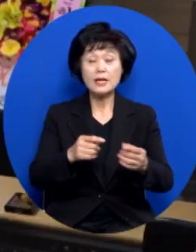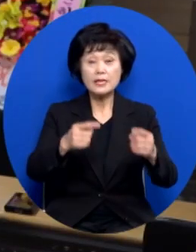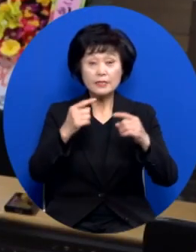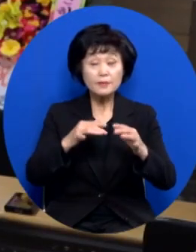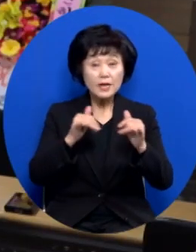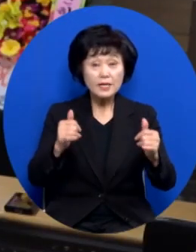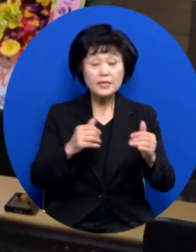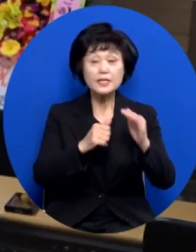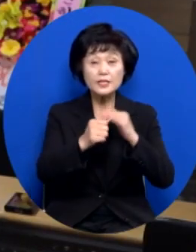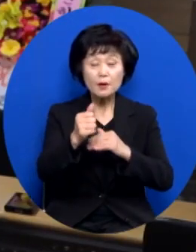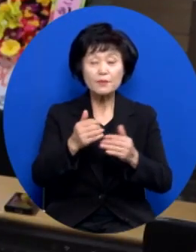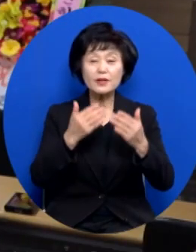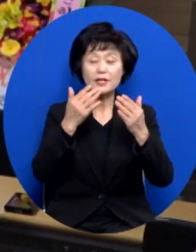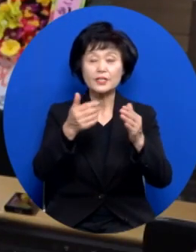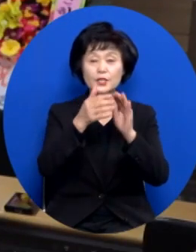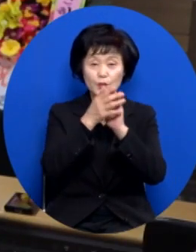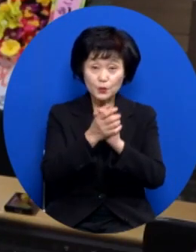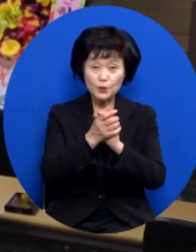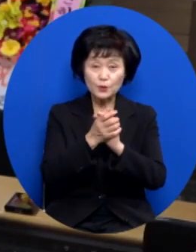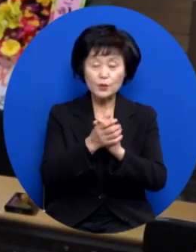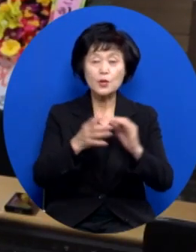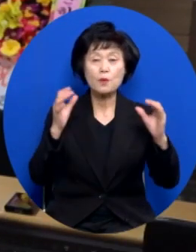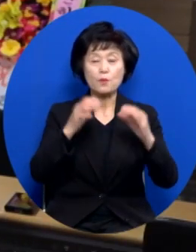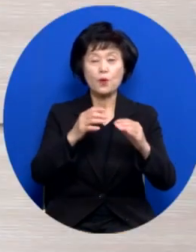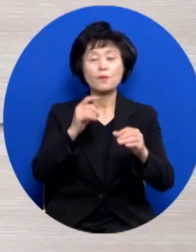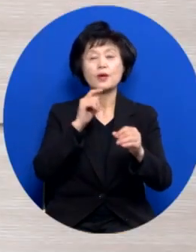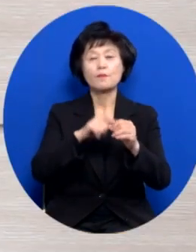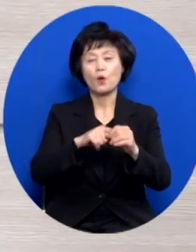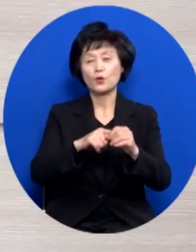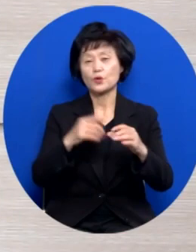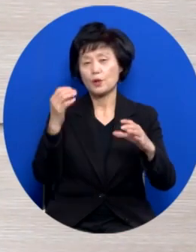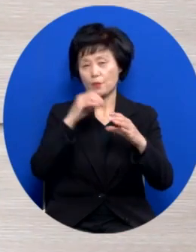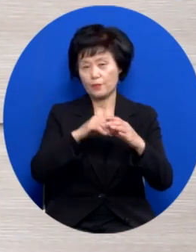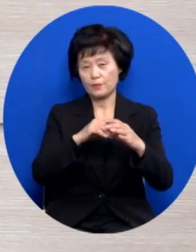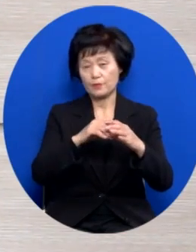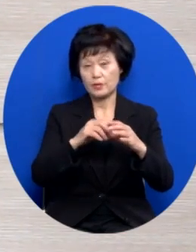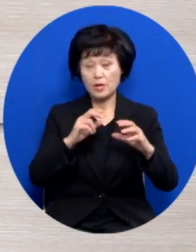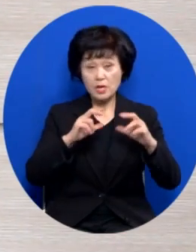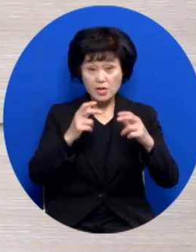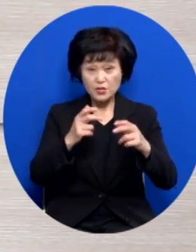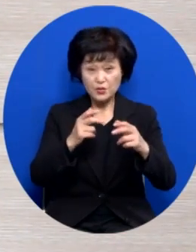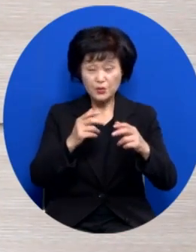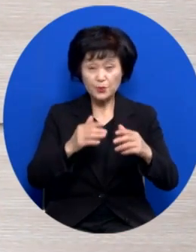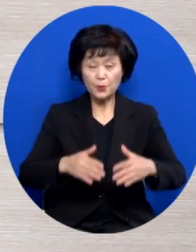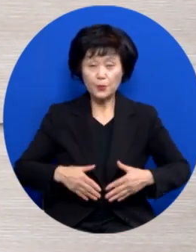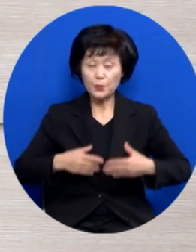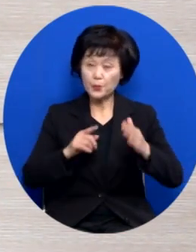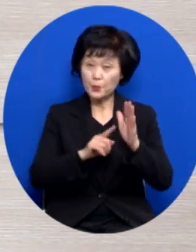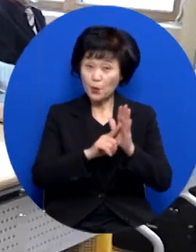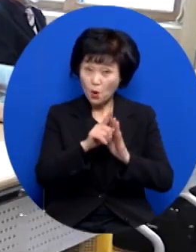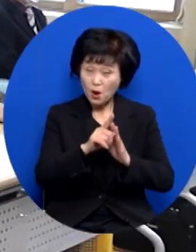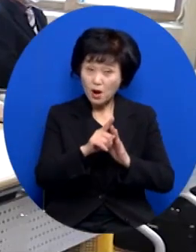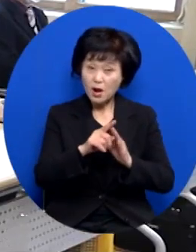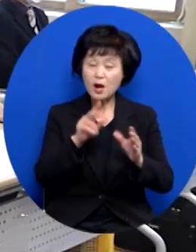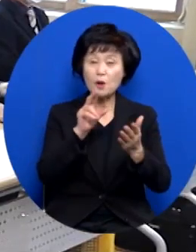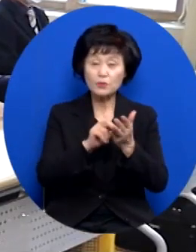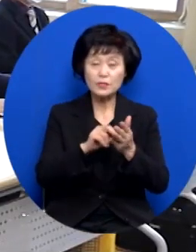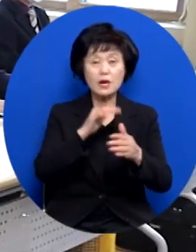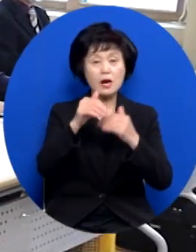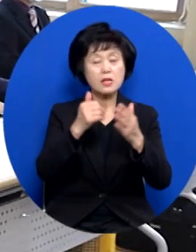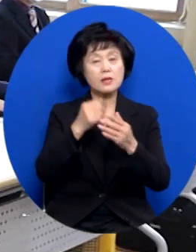참석자들을 대표해드린 기도엔 이날 모임의 목적이 담겼습니다. 바로 지구온난화로 위기를 겪고 있는 하나님 지으신